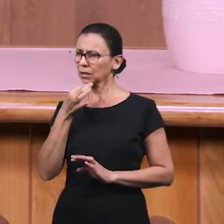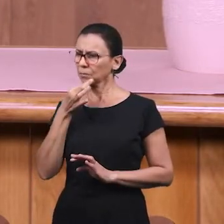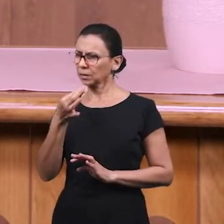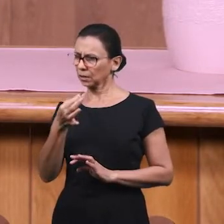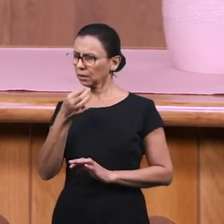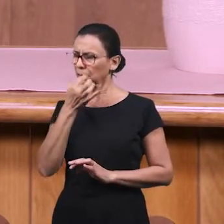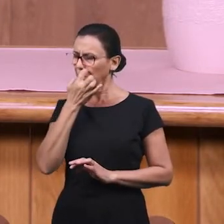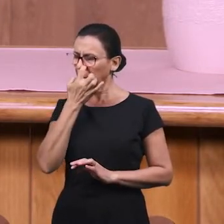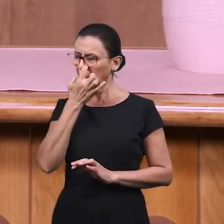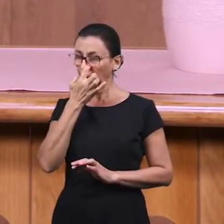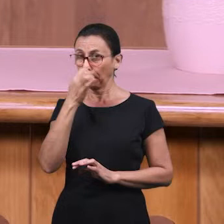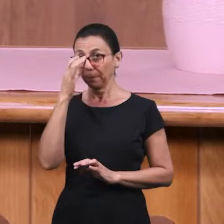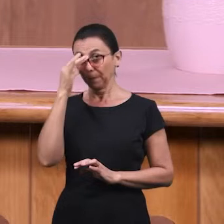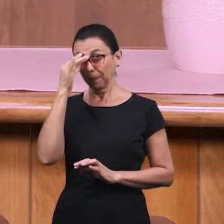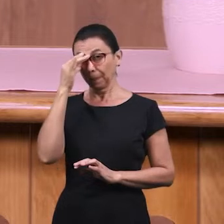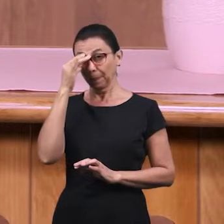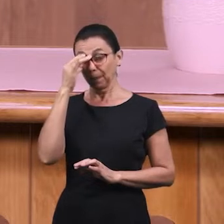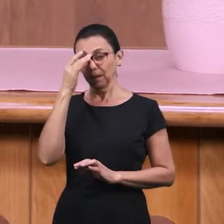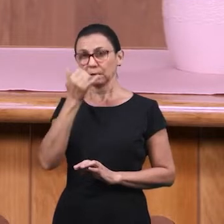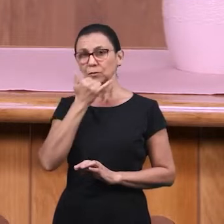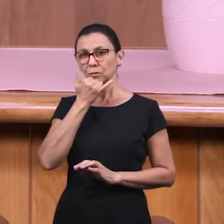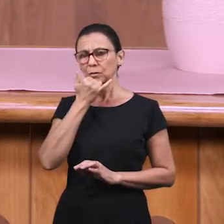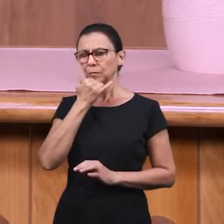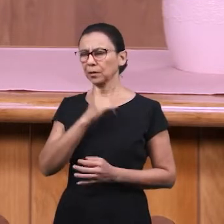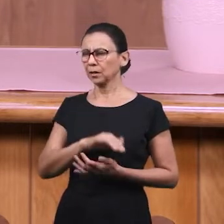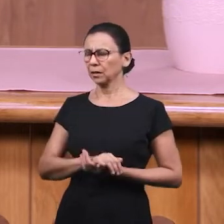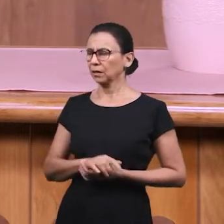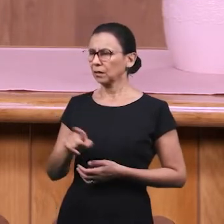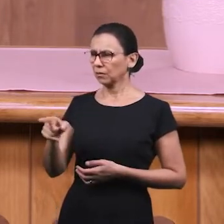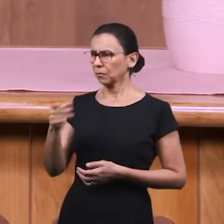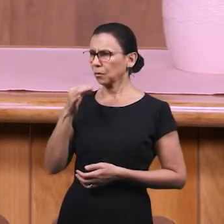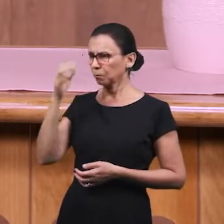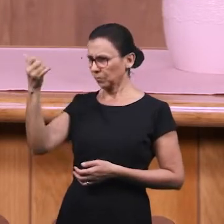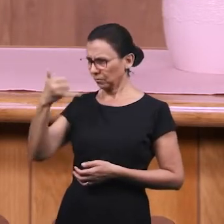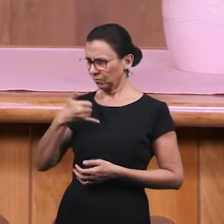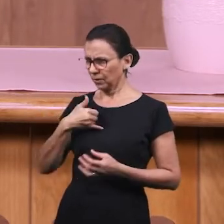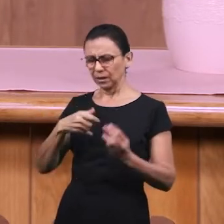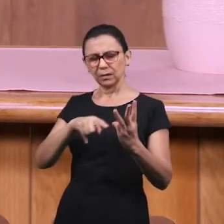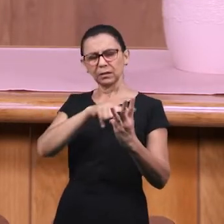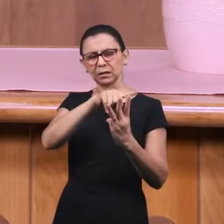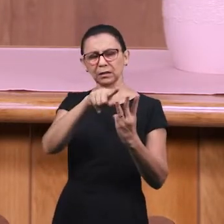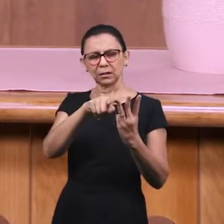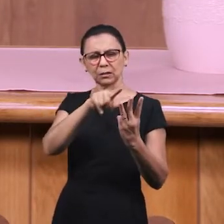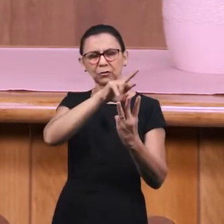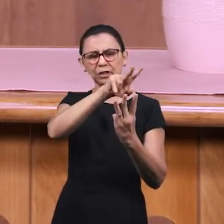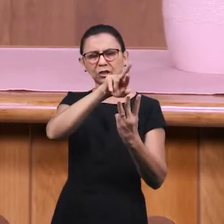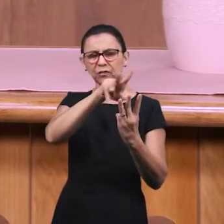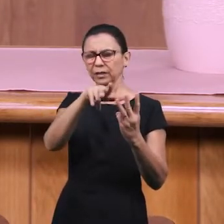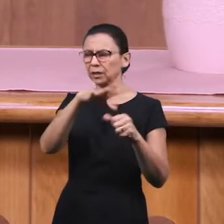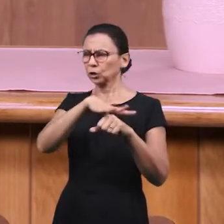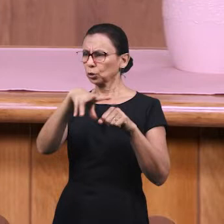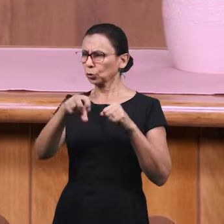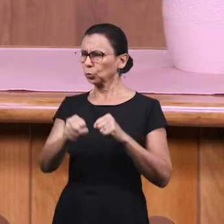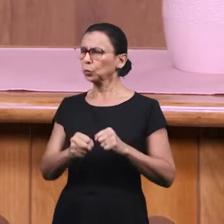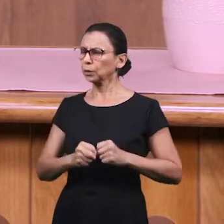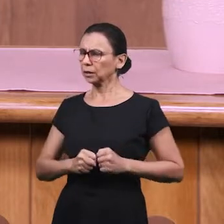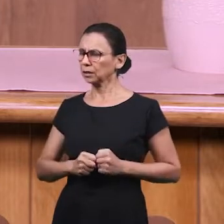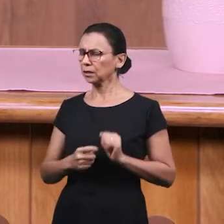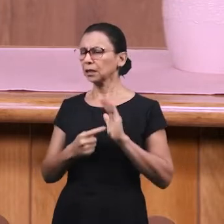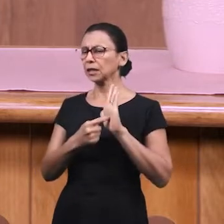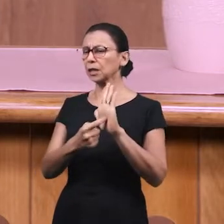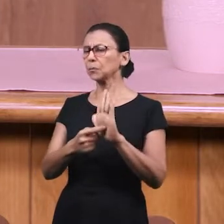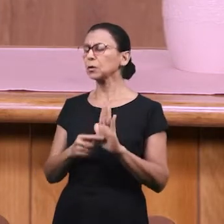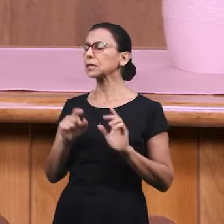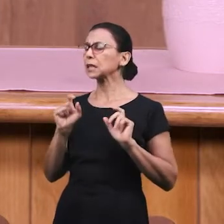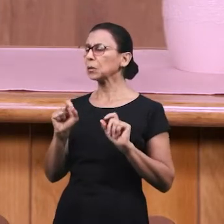ли, что он исцелил их по-разному, что он хотел что-то показать? И теолог говорит, возможно.